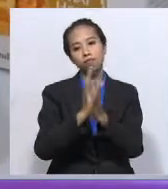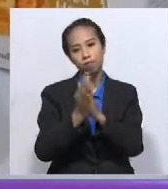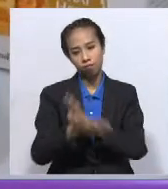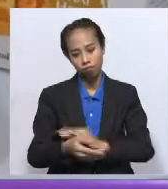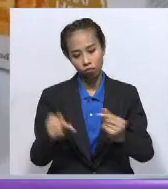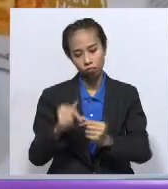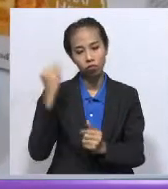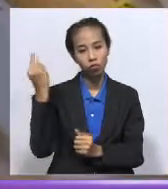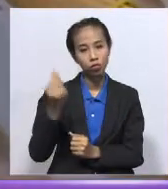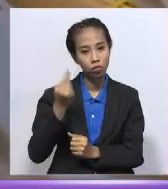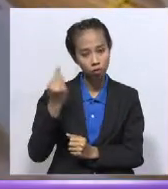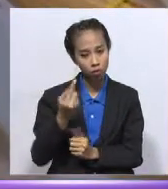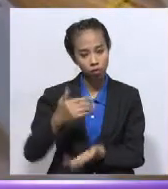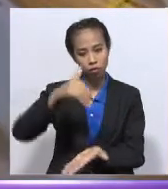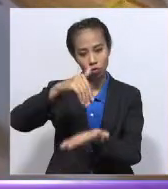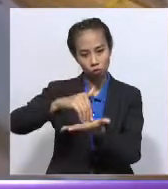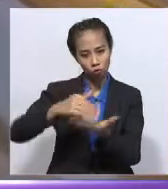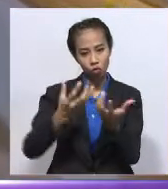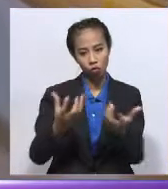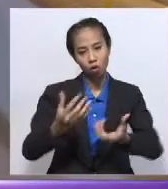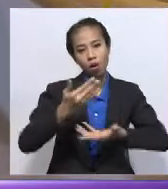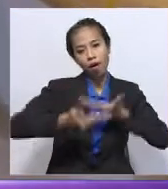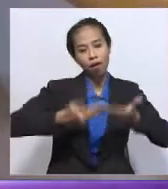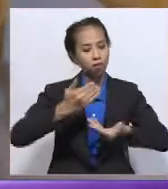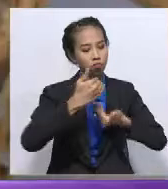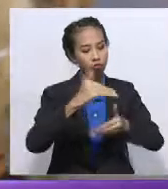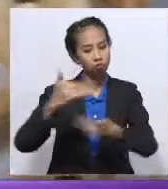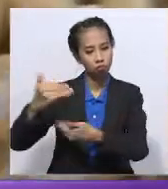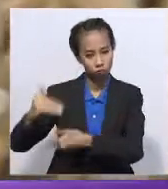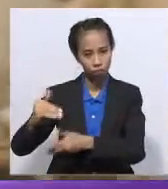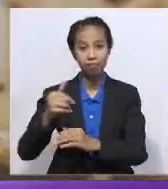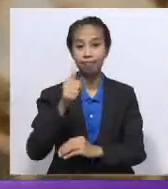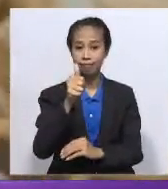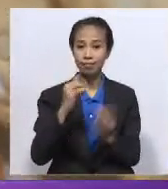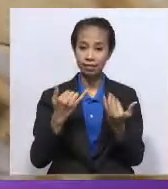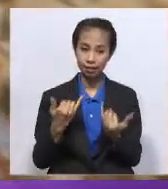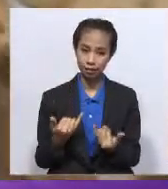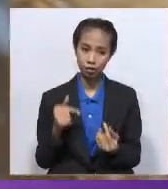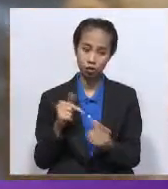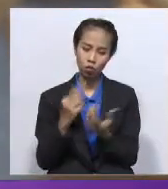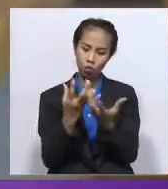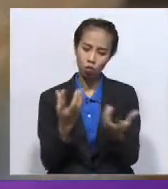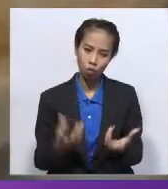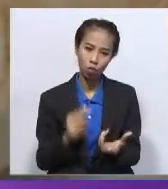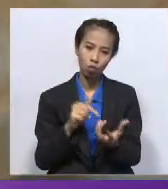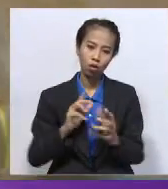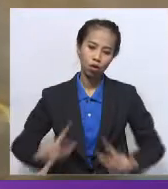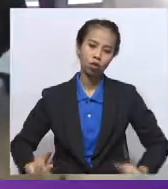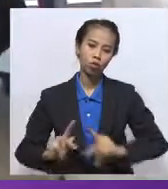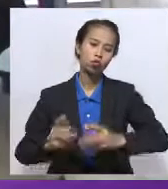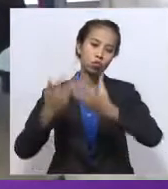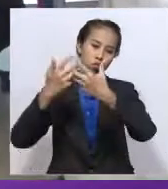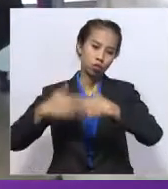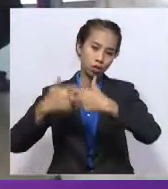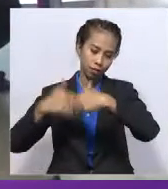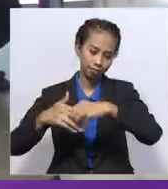องรับนักท่องเที่ยวแล้วก็กลายเป็นศูนย์กระจายสินค้าที่สำคัญได้ด้วยนอกจากนี้ก็สามารถต่อยอดเพิ่มมูลค่าให้กับกระทรวงอุตสาหกรรม